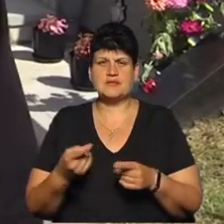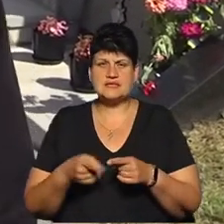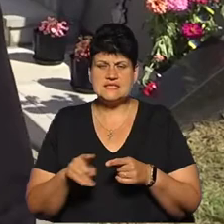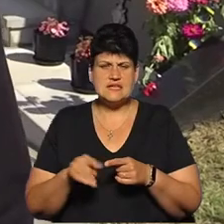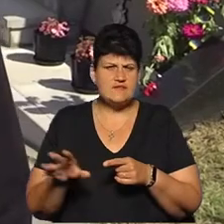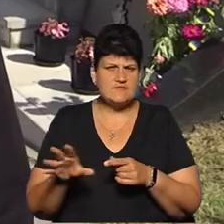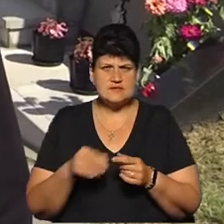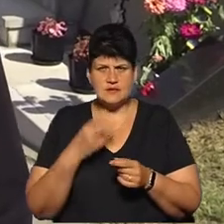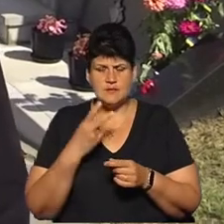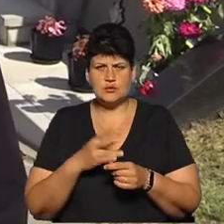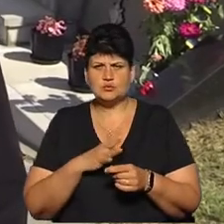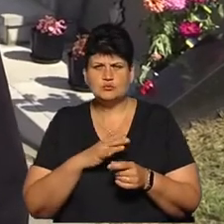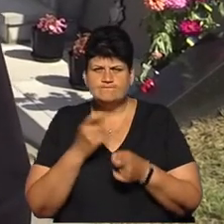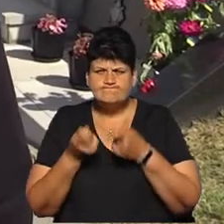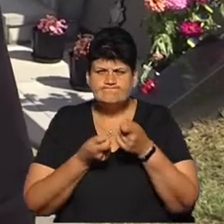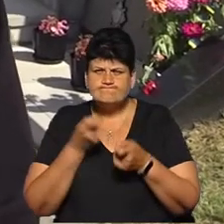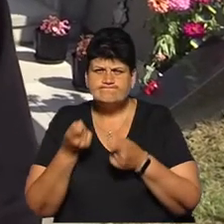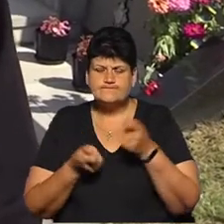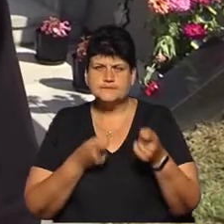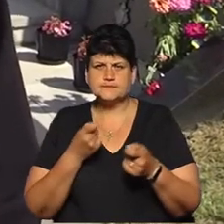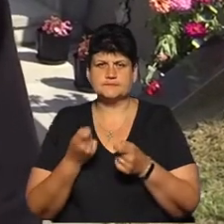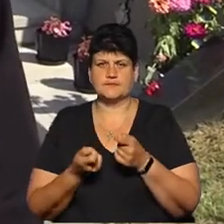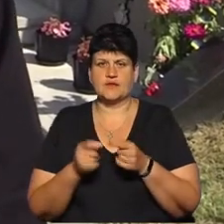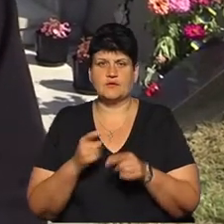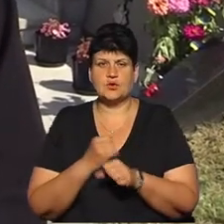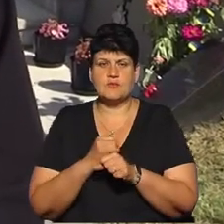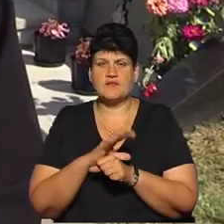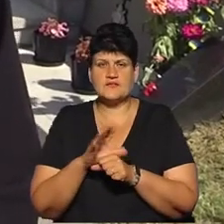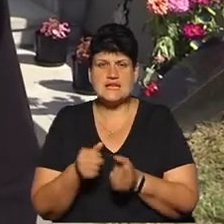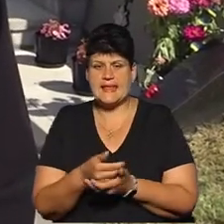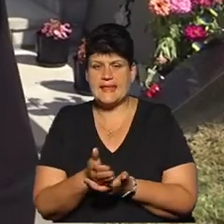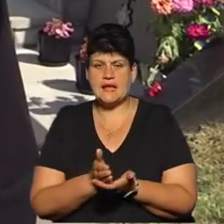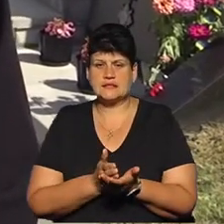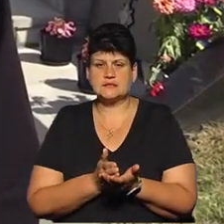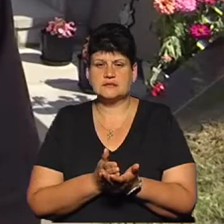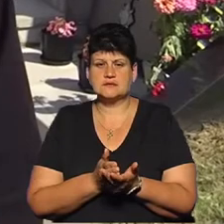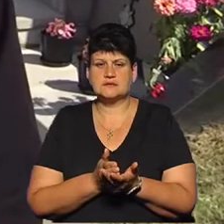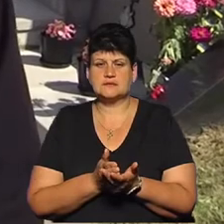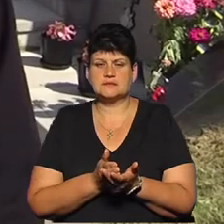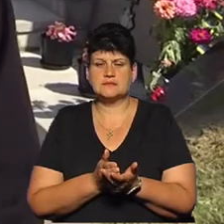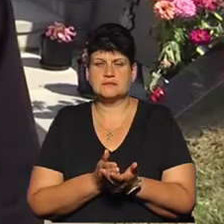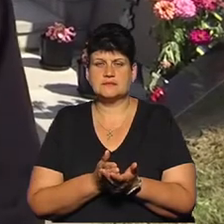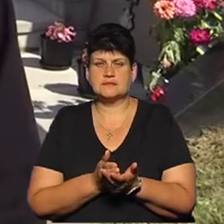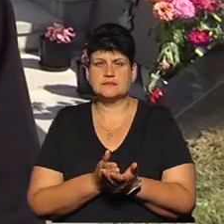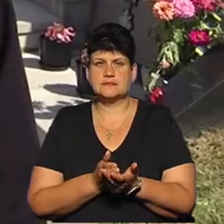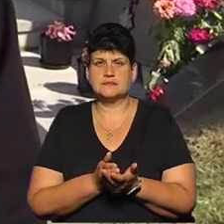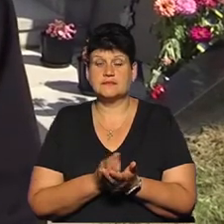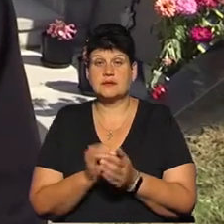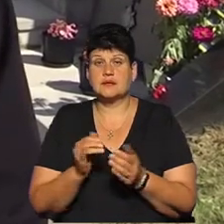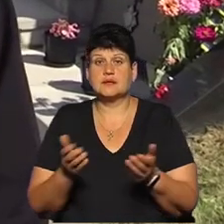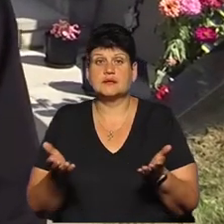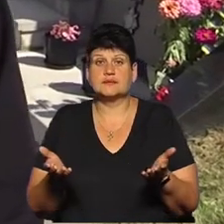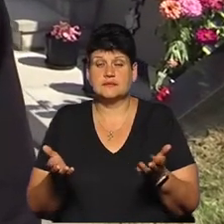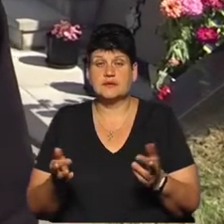дуже дотошний і такий до деталей, що він робив все дуже якісно. От, і, ну, як на мене, як